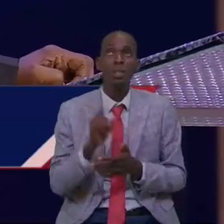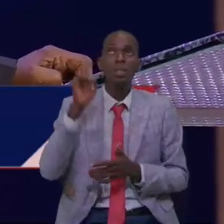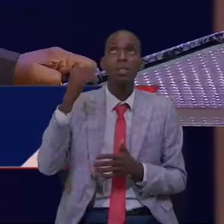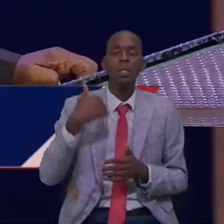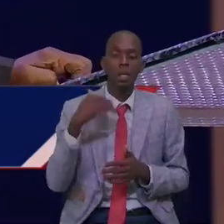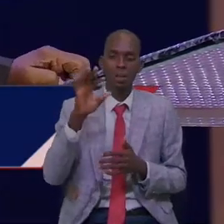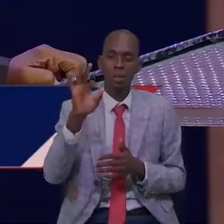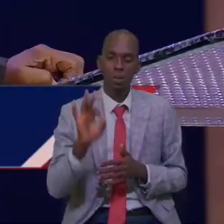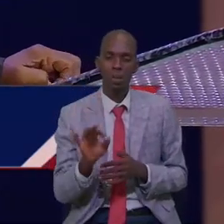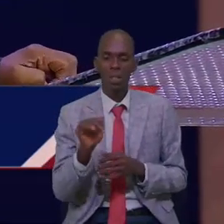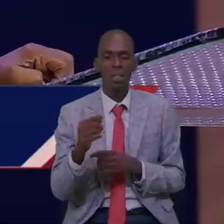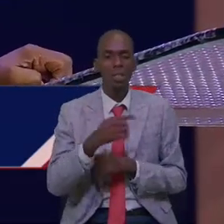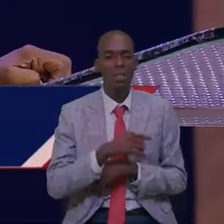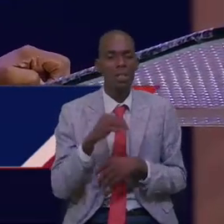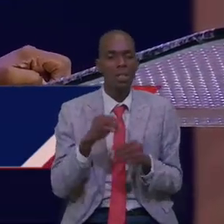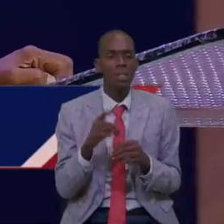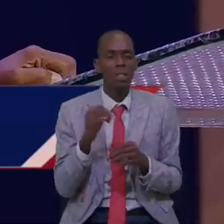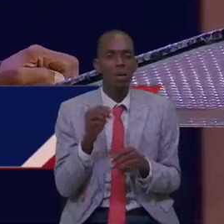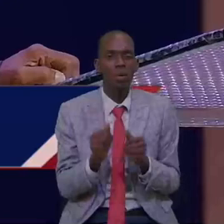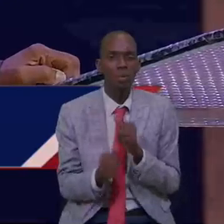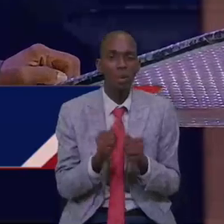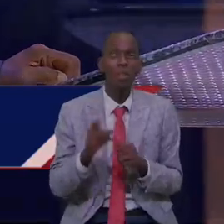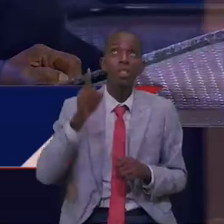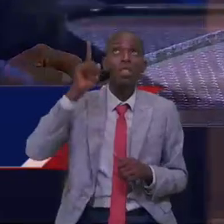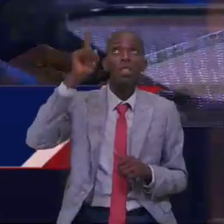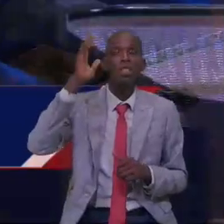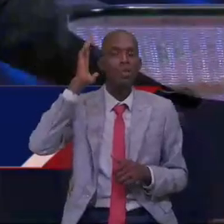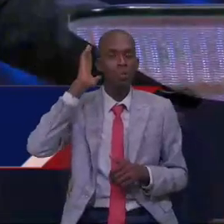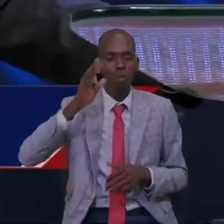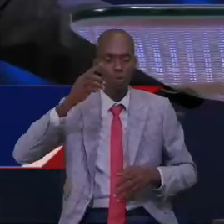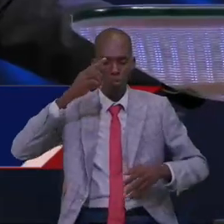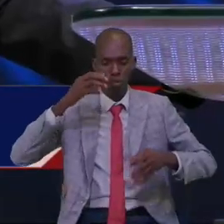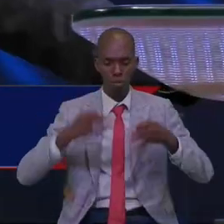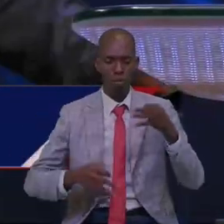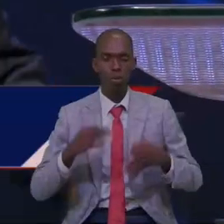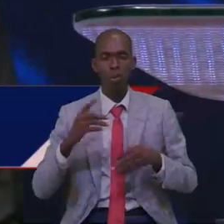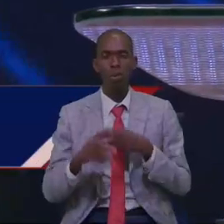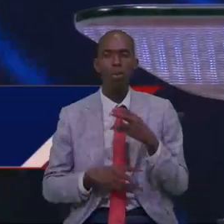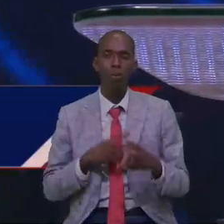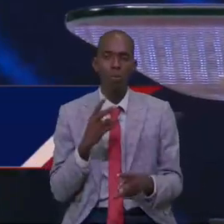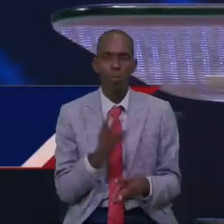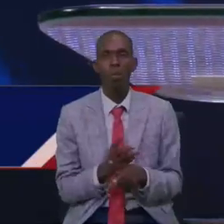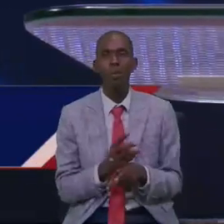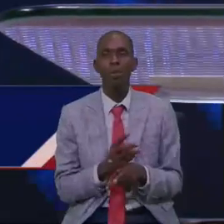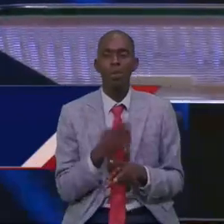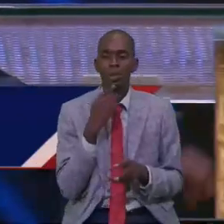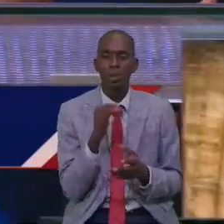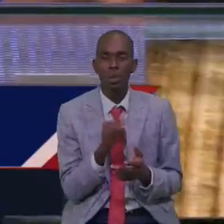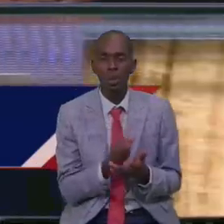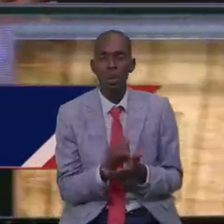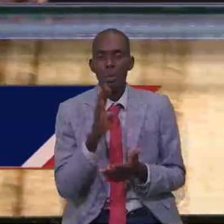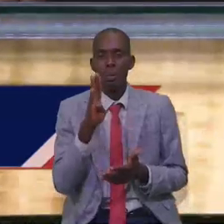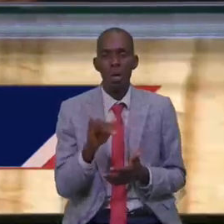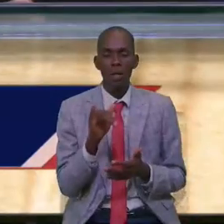qu'il a fixé un jour où il jugera le monde selon la justice par